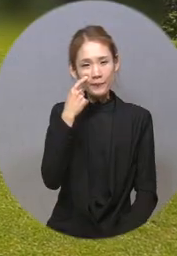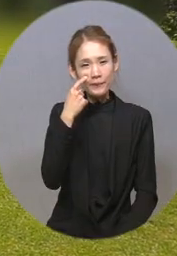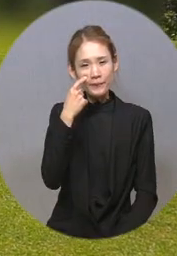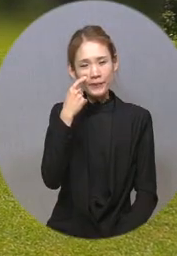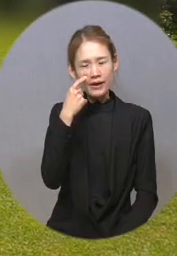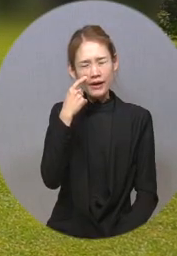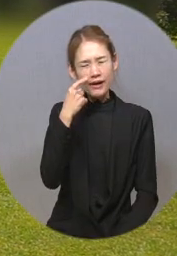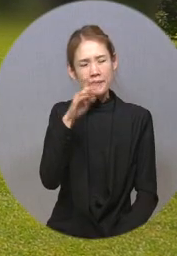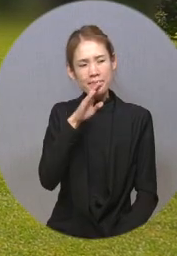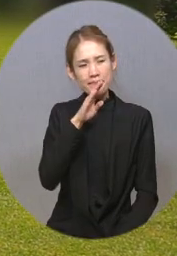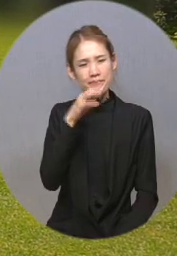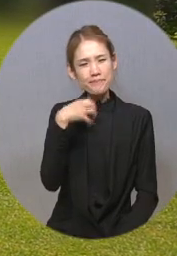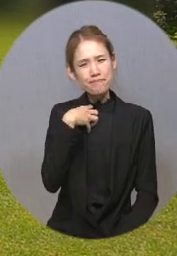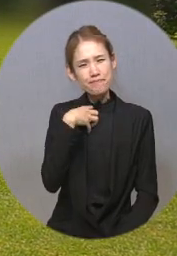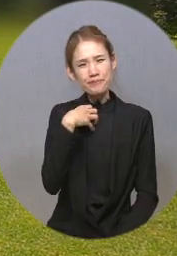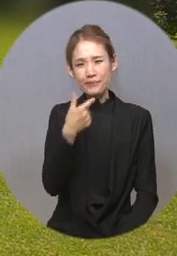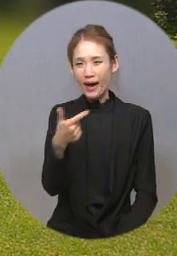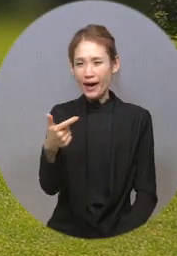부담감이 크네.